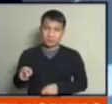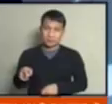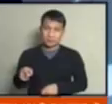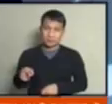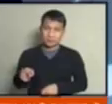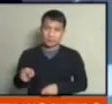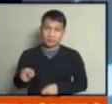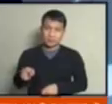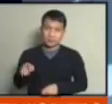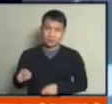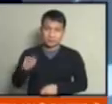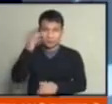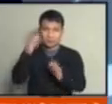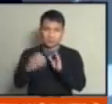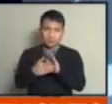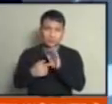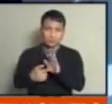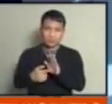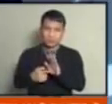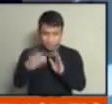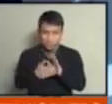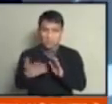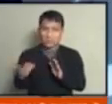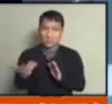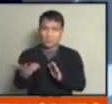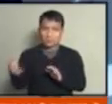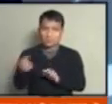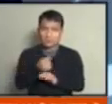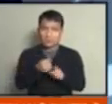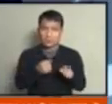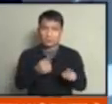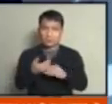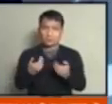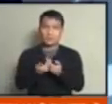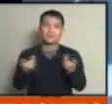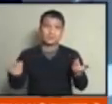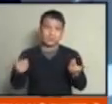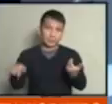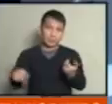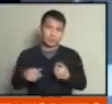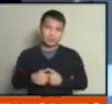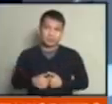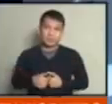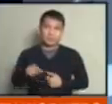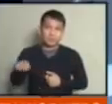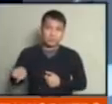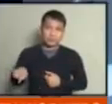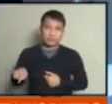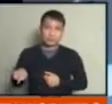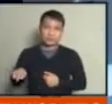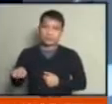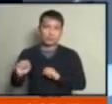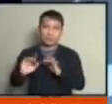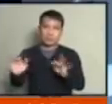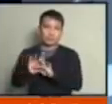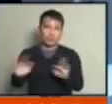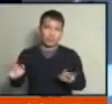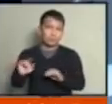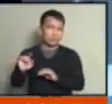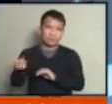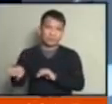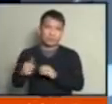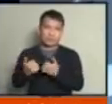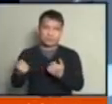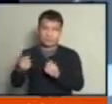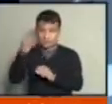sa picture na iyan. Iyan po ay bukod pa po yun, sir. Bukod pa po yan. So ibig sabihin, ito mababaw pa ito? Wala mababaw pa ito? Ba